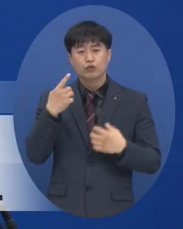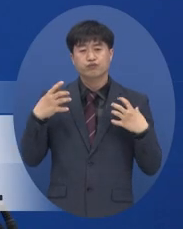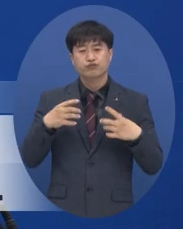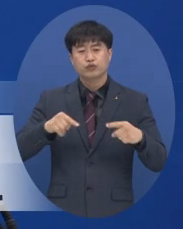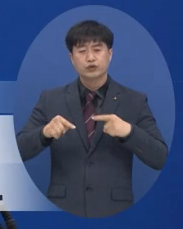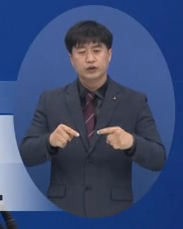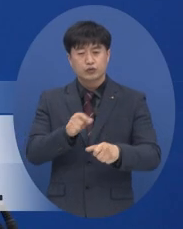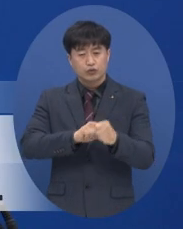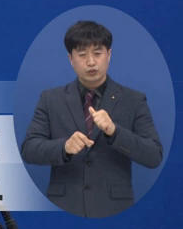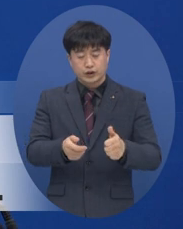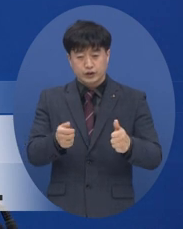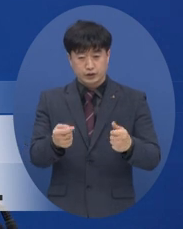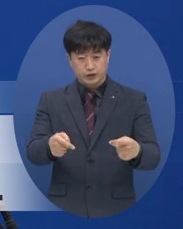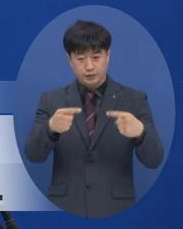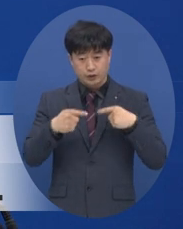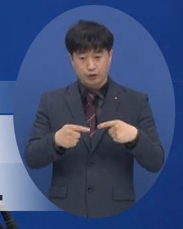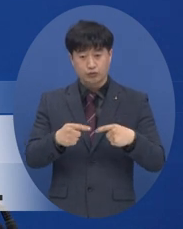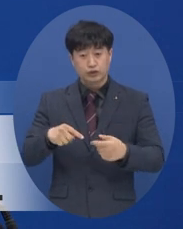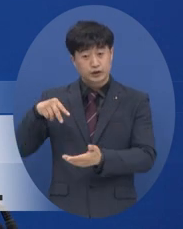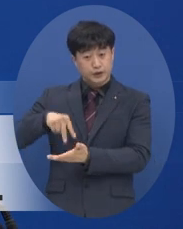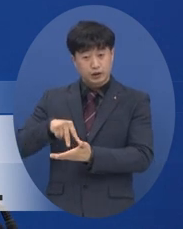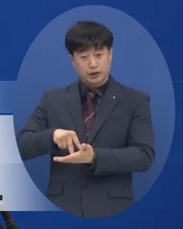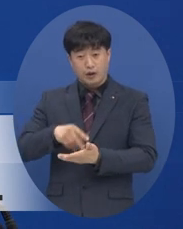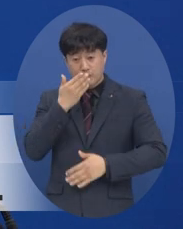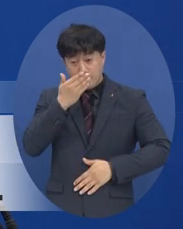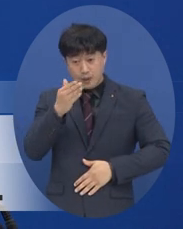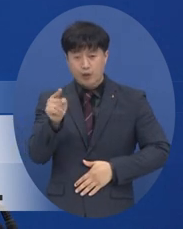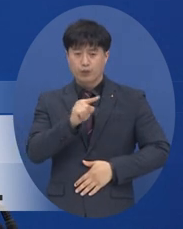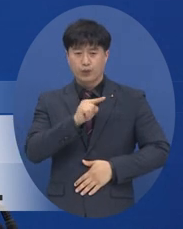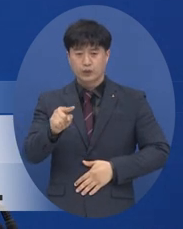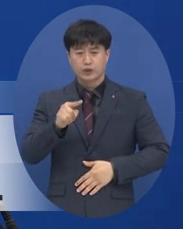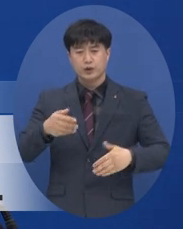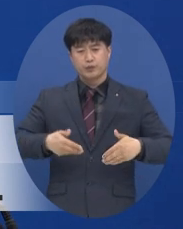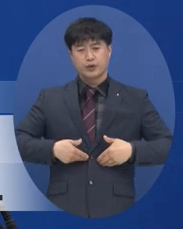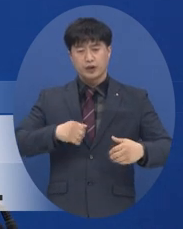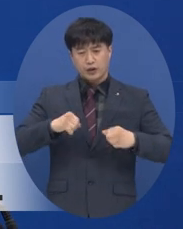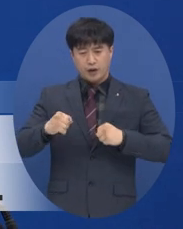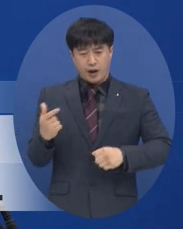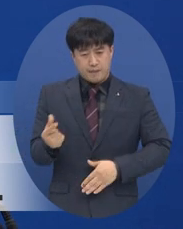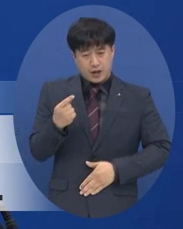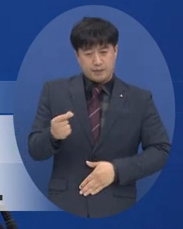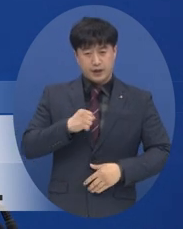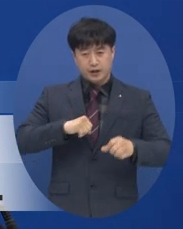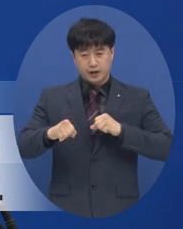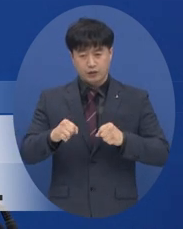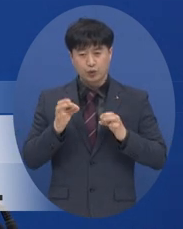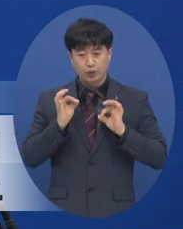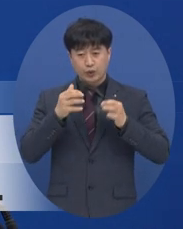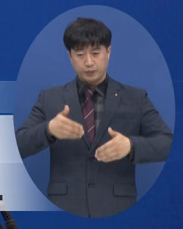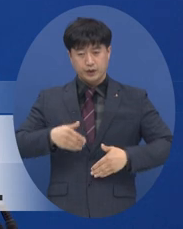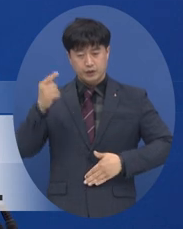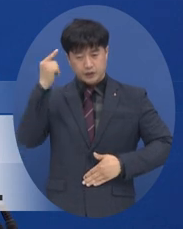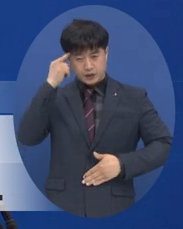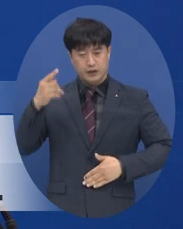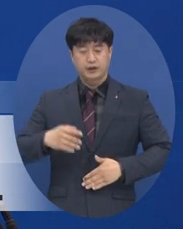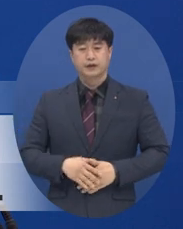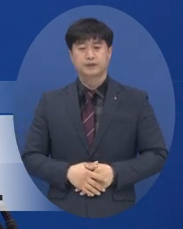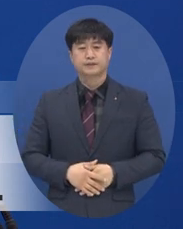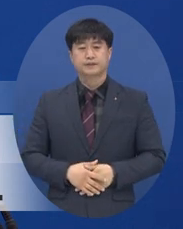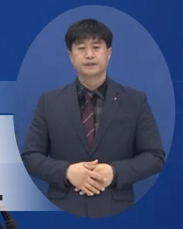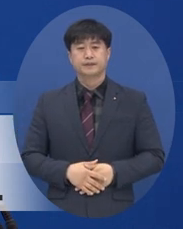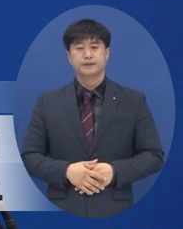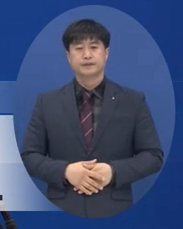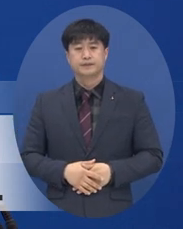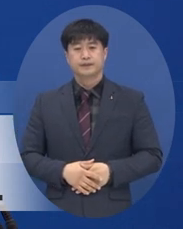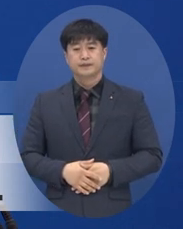정책에 적극 협력하면서 우리 차원에서 할수 있는 일이 무엇인지, 그리고 이런 필요한 조치들은 빨리빨리 실행하는 그런